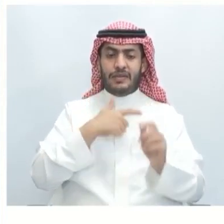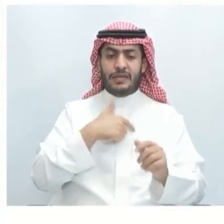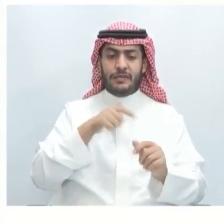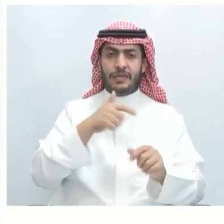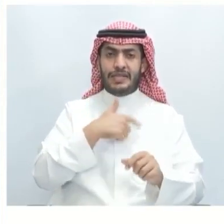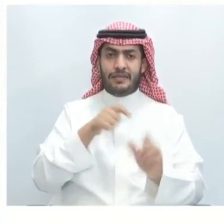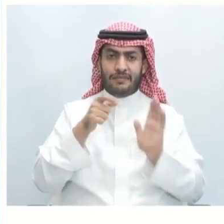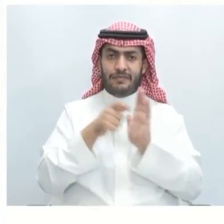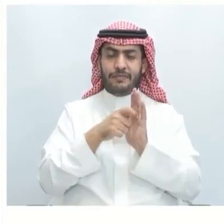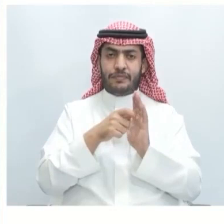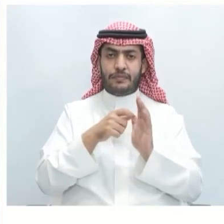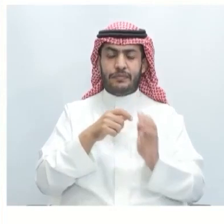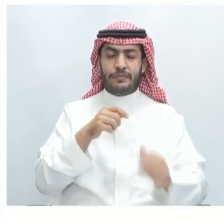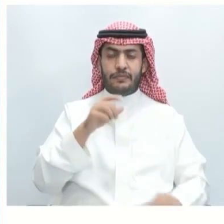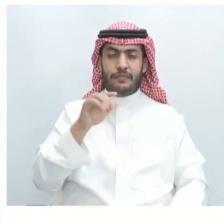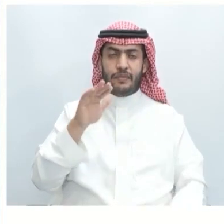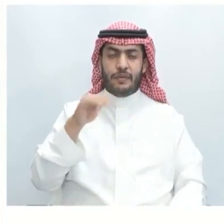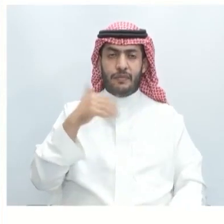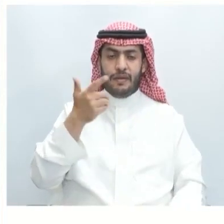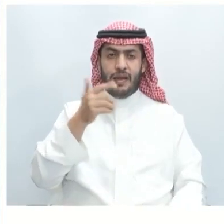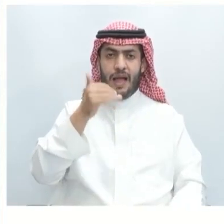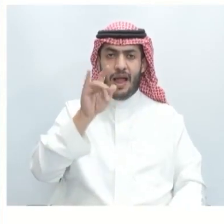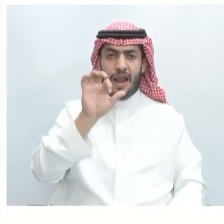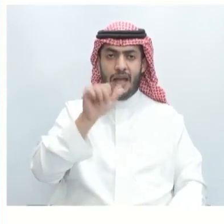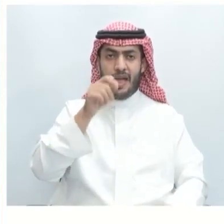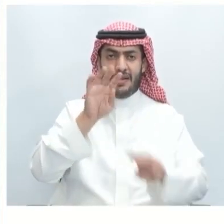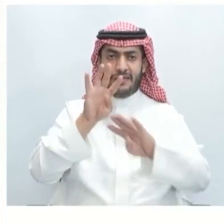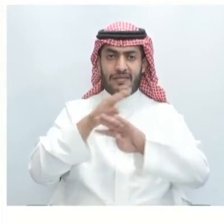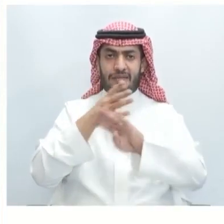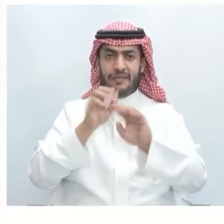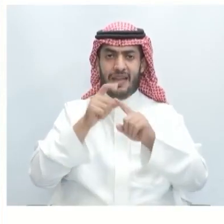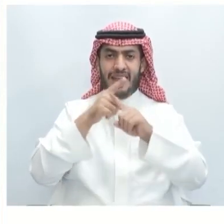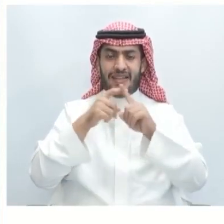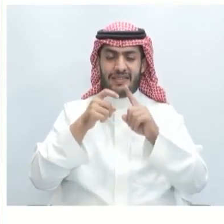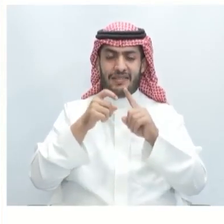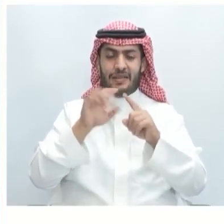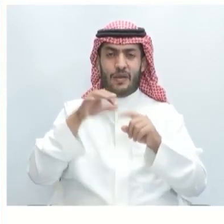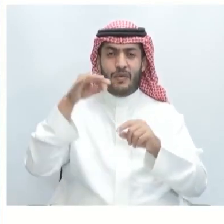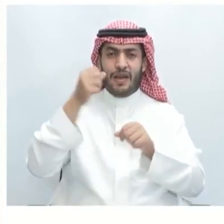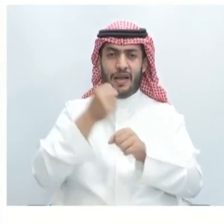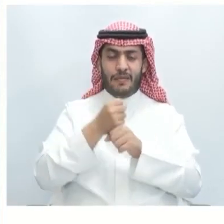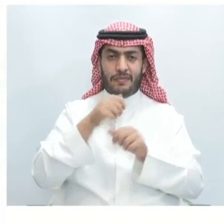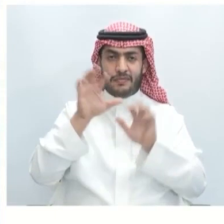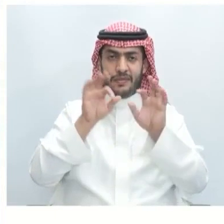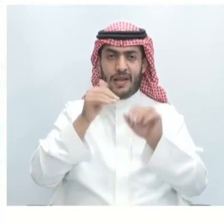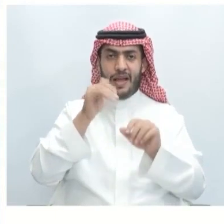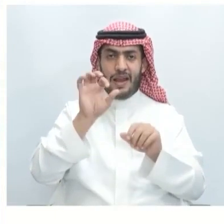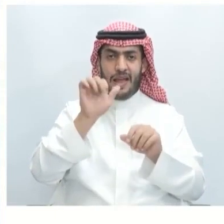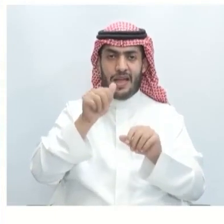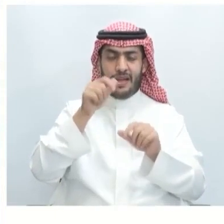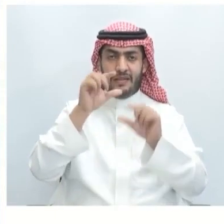اسم هذا السيناريو وايضا تحدد الخلايا في شري في خلايا البيانات او في ورقه العمل ستحدد الخلايا